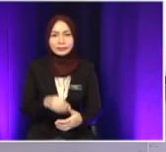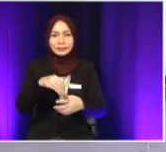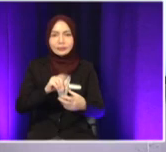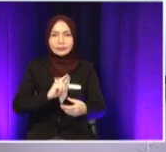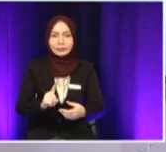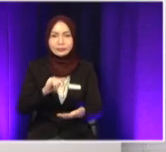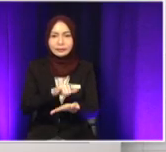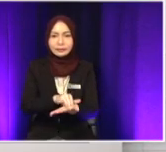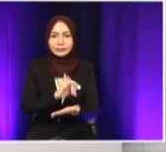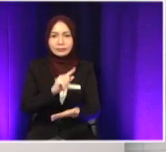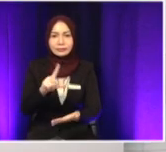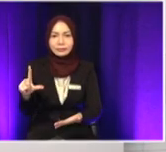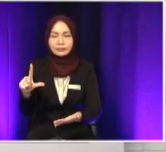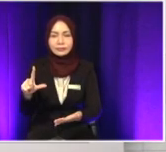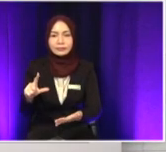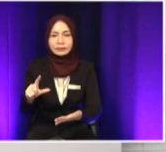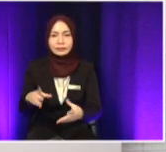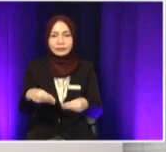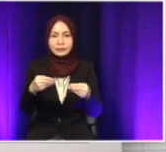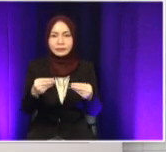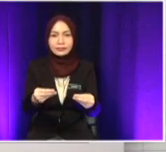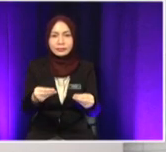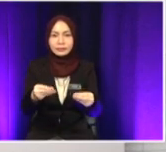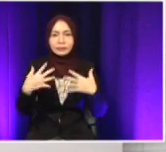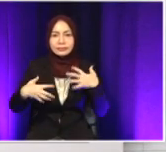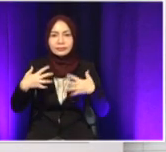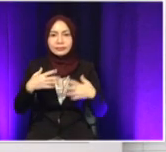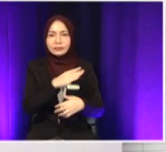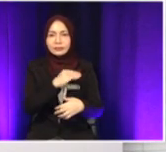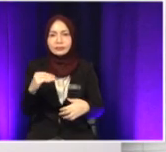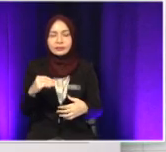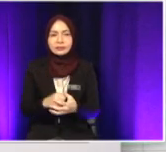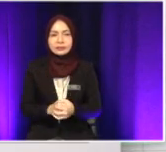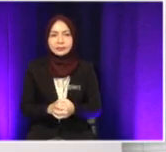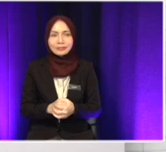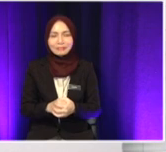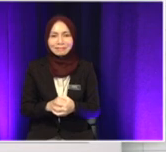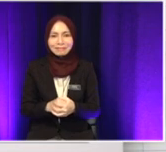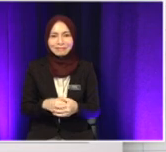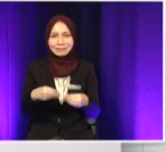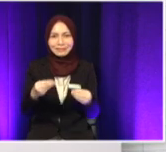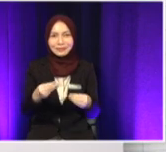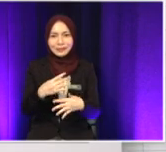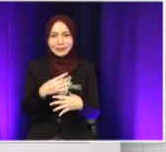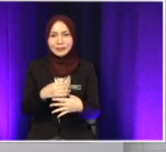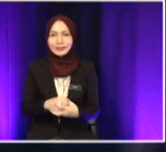menghiburkan dan menggembirkan hati selarik dengan keperluan cara oke